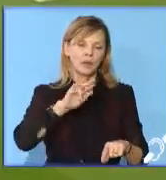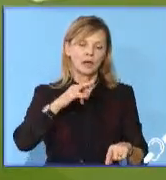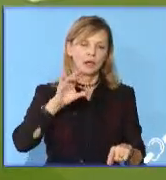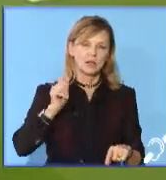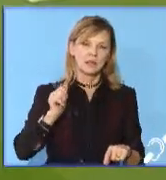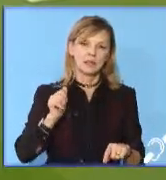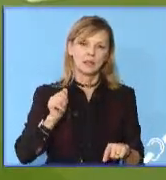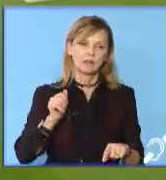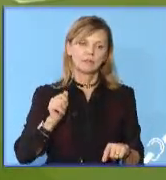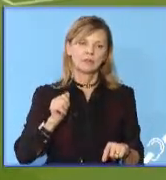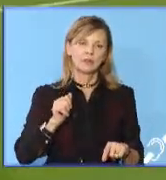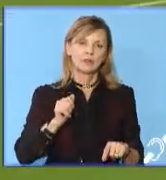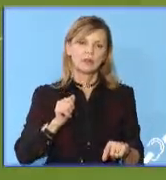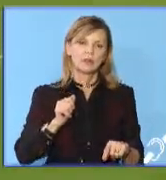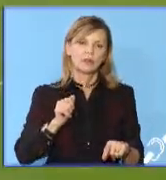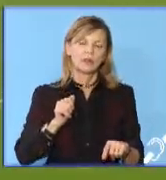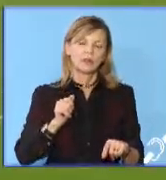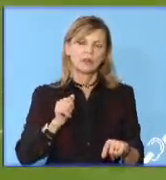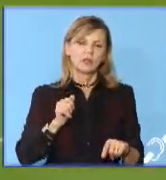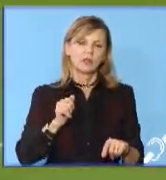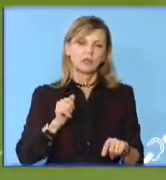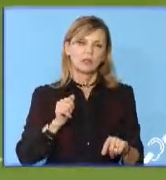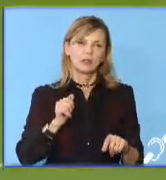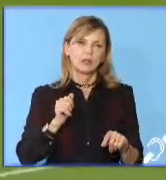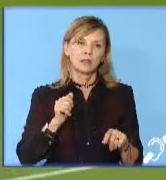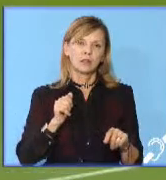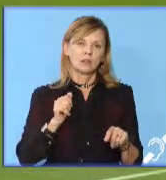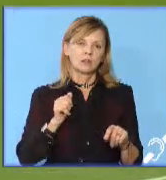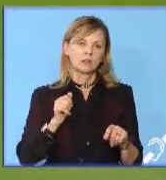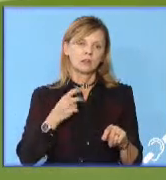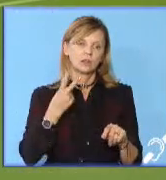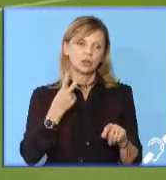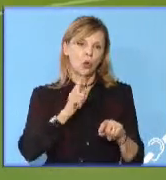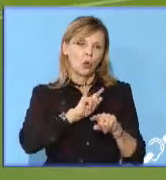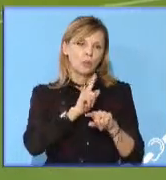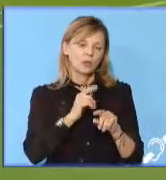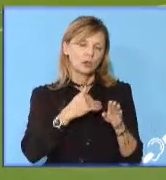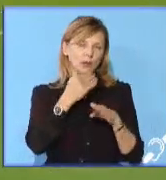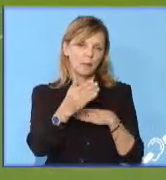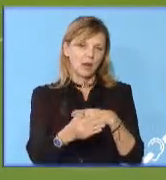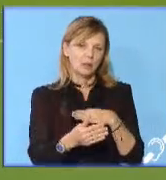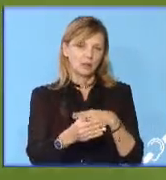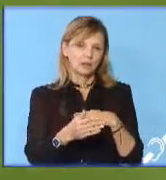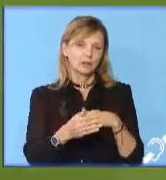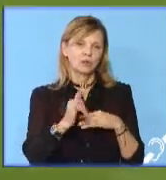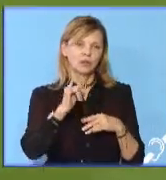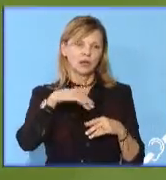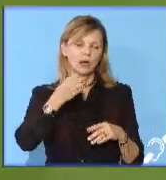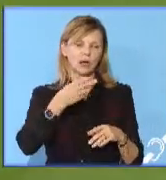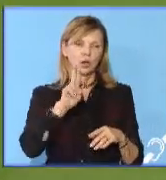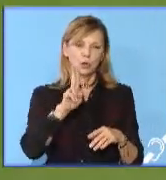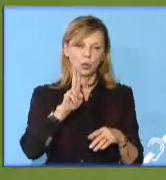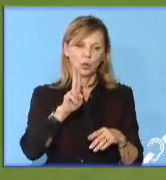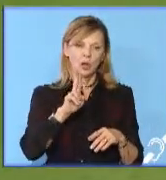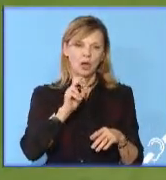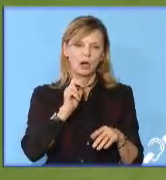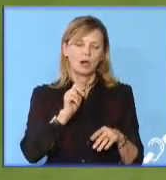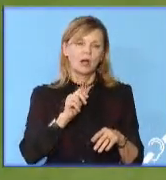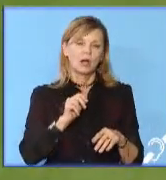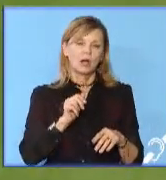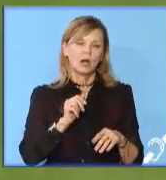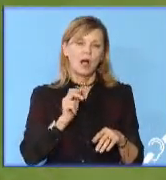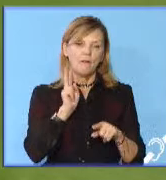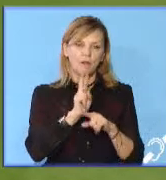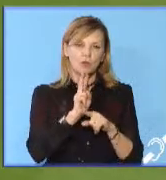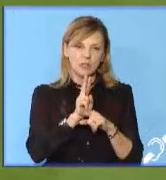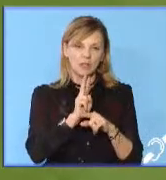încercare pe Gurău cu o lovitură de cap. A fost avertismentul. Doar două minute mai târziu, Gabi Iancu a profitat de o greșeală a gazdelor, a șerpuit prin